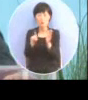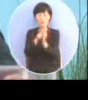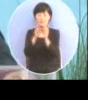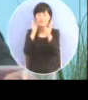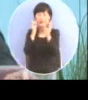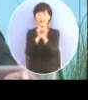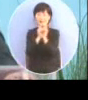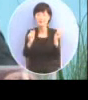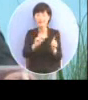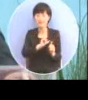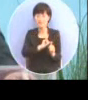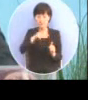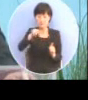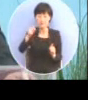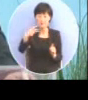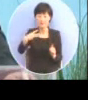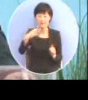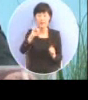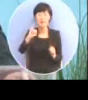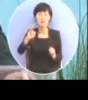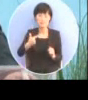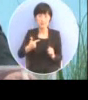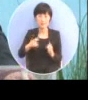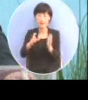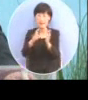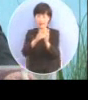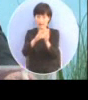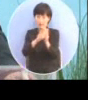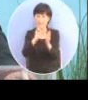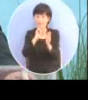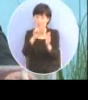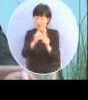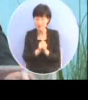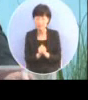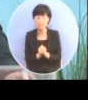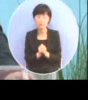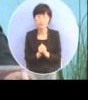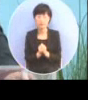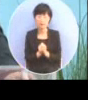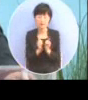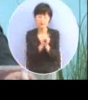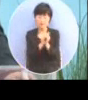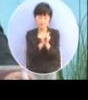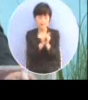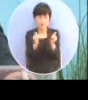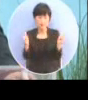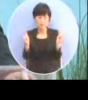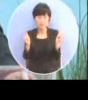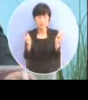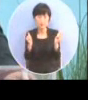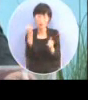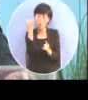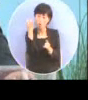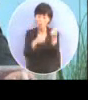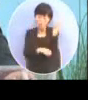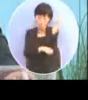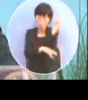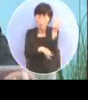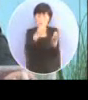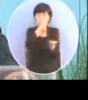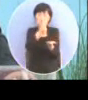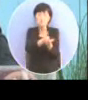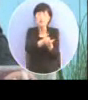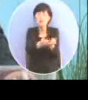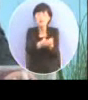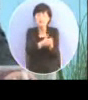giả thần học nổi tiếng kinh thánh đó là Gioan Calvin. 인간은 đã nói như thế này. 원죄로 말미암아 사단의 유혹받고